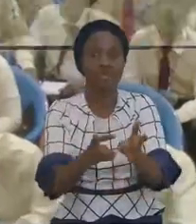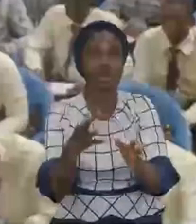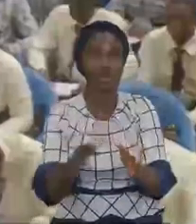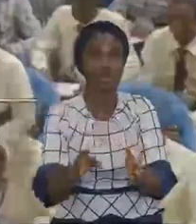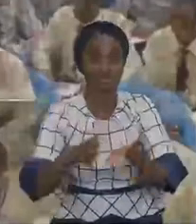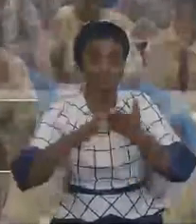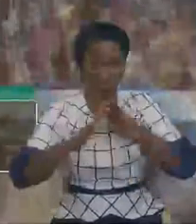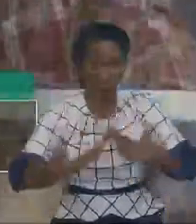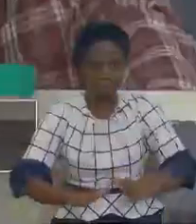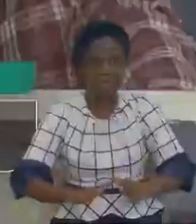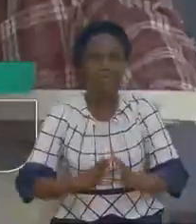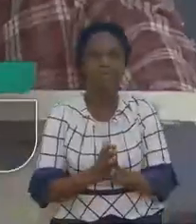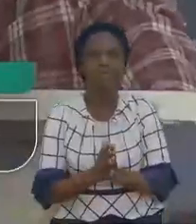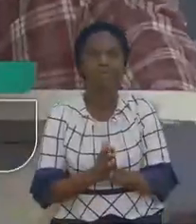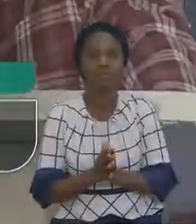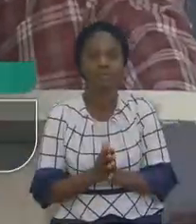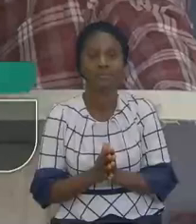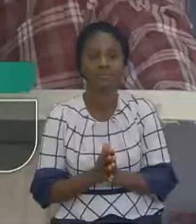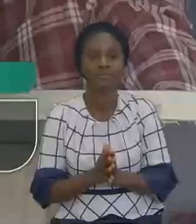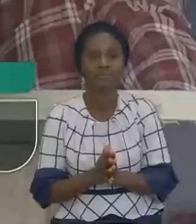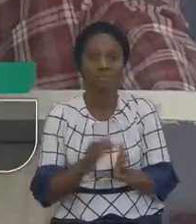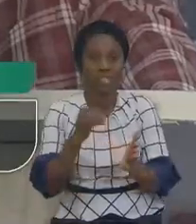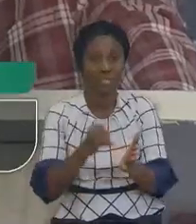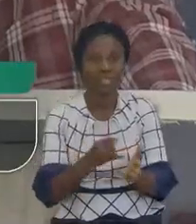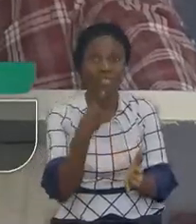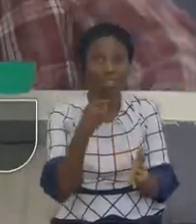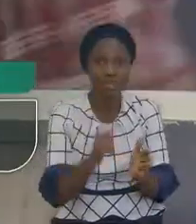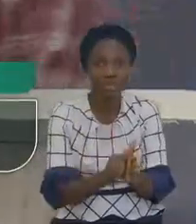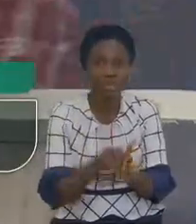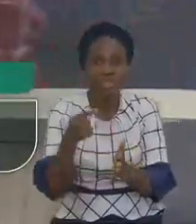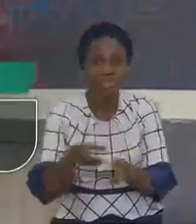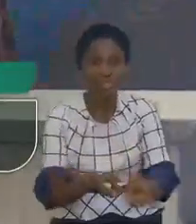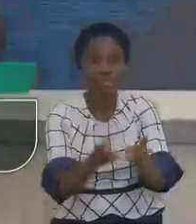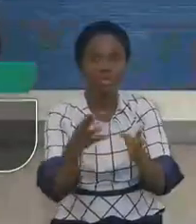Il dit, la voie de la paix, il ne le connaît pas.